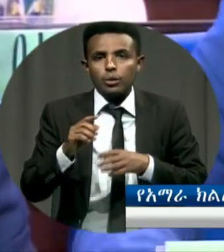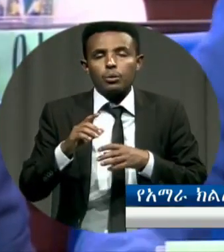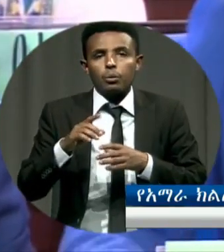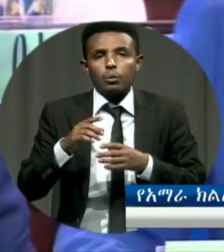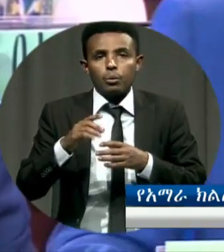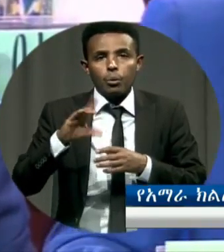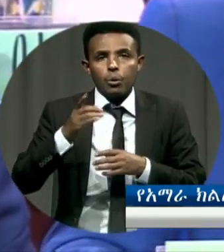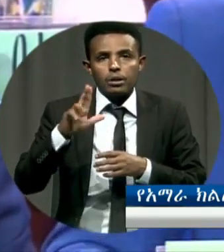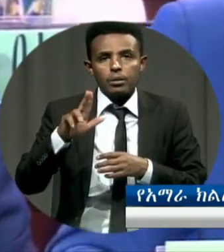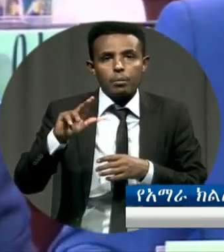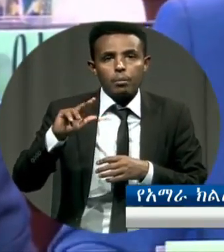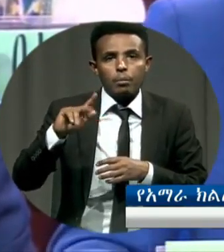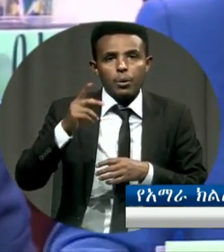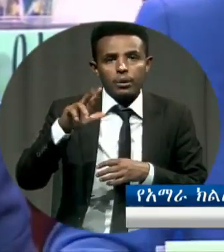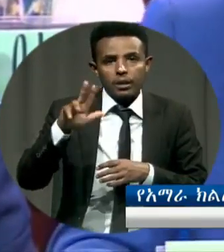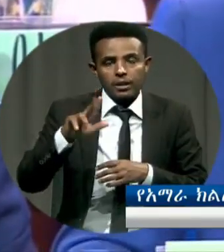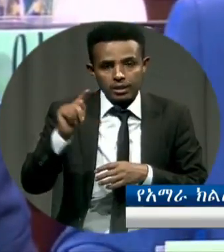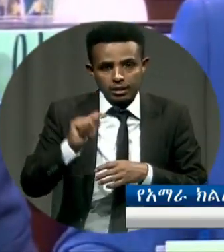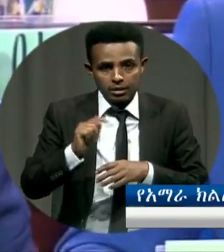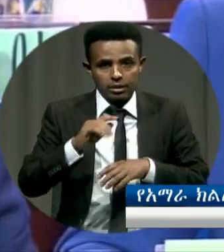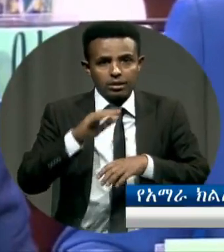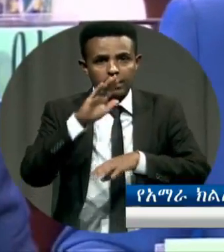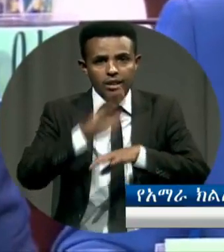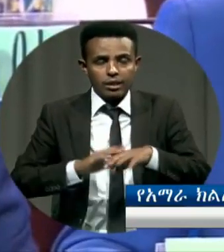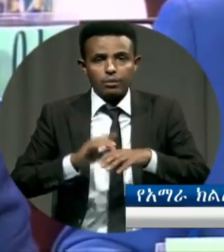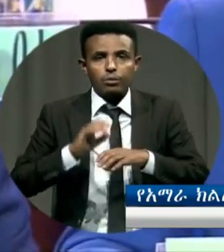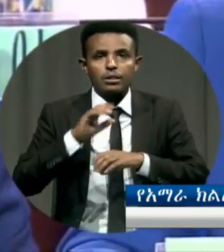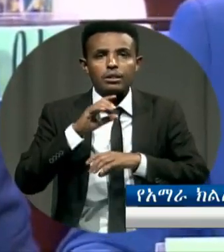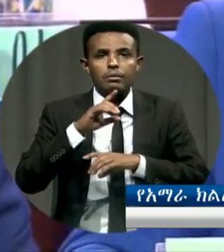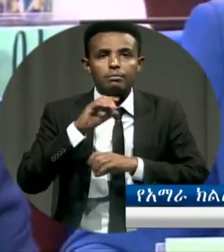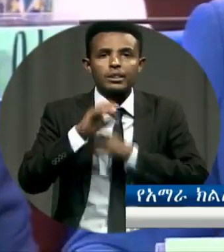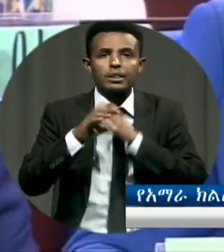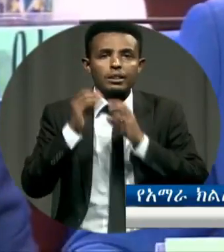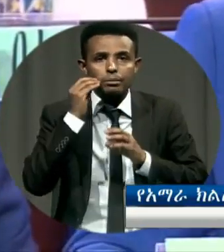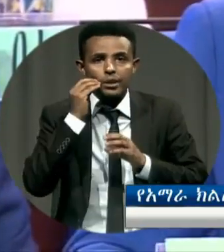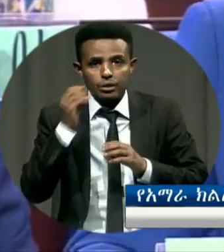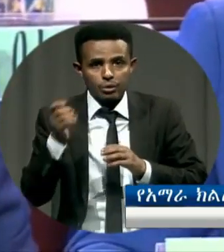እንዲሆን የቀረበ የውሳኔ ወይም ሪዞሉሽን እንደሚከተለው አቀርባለሁ።